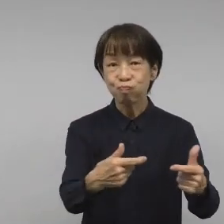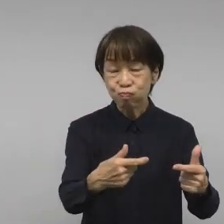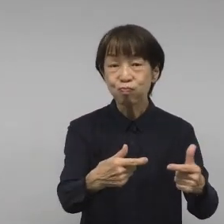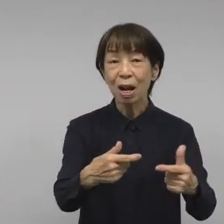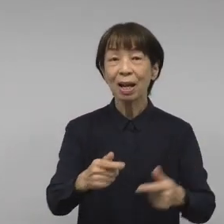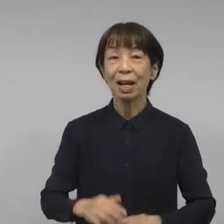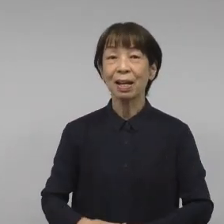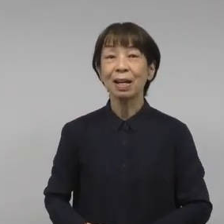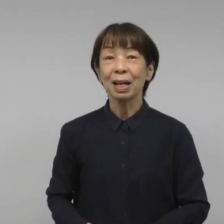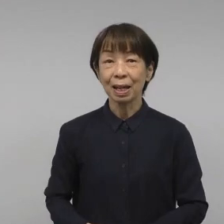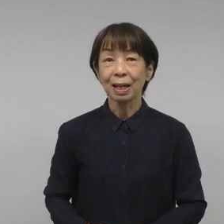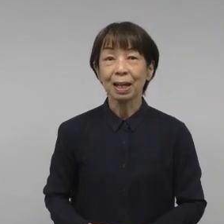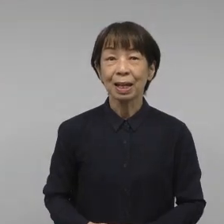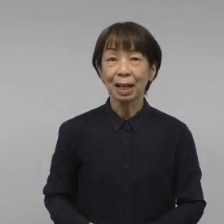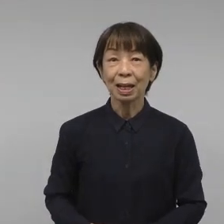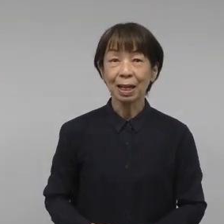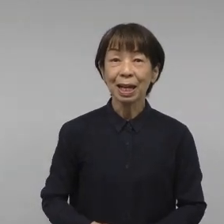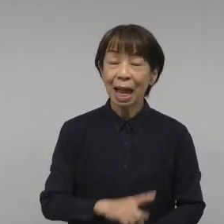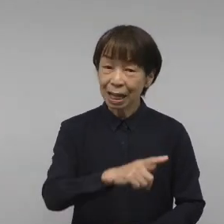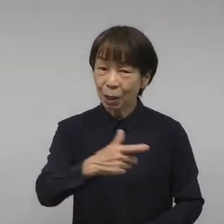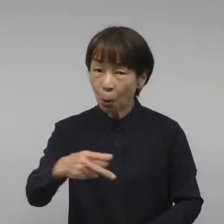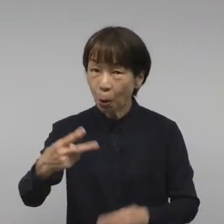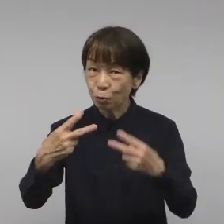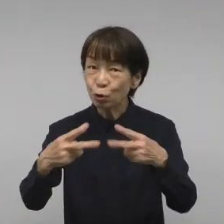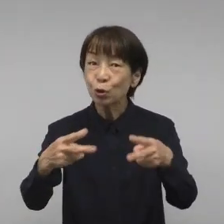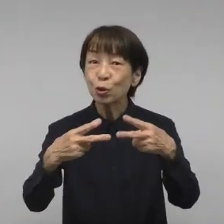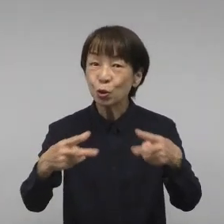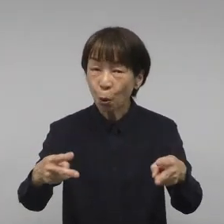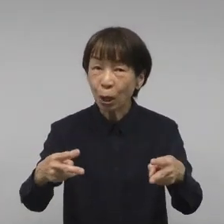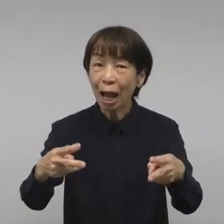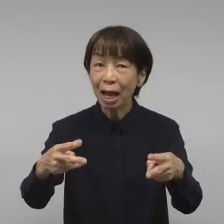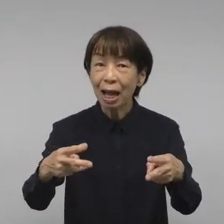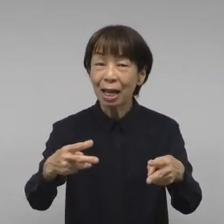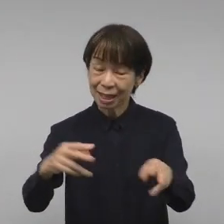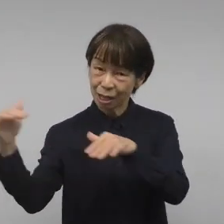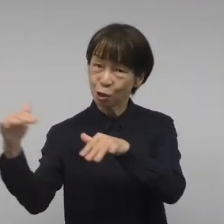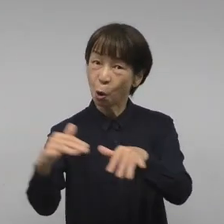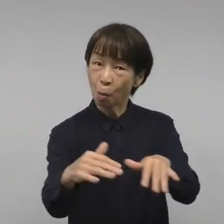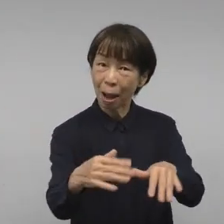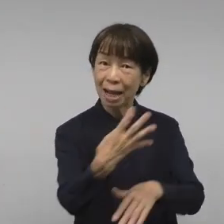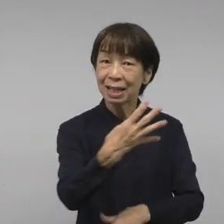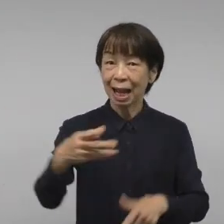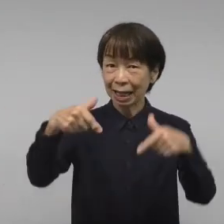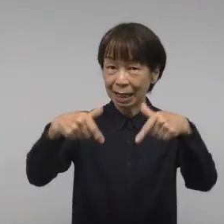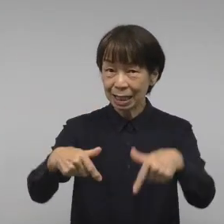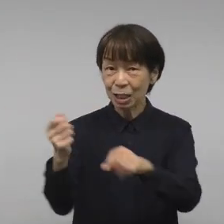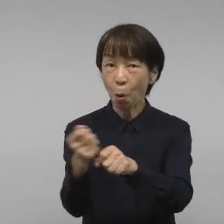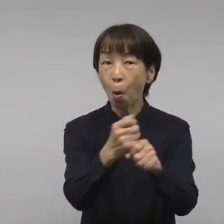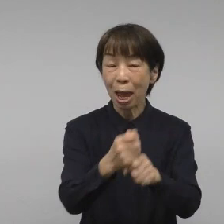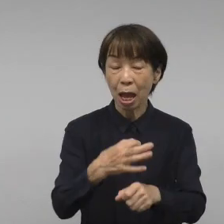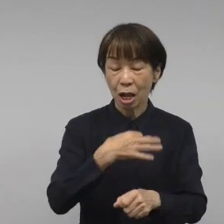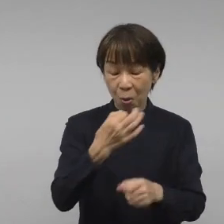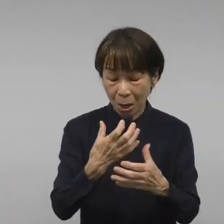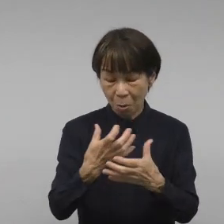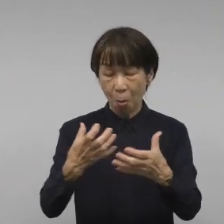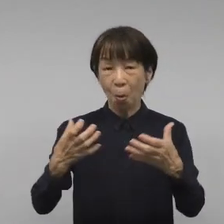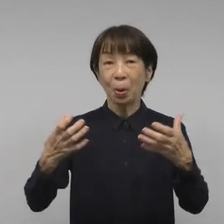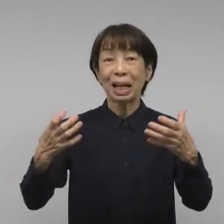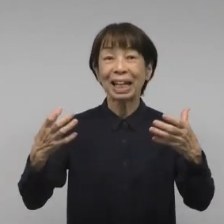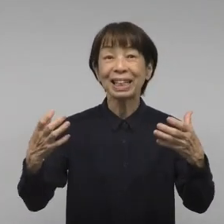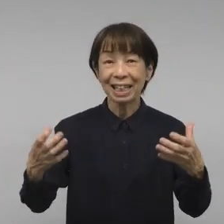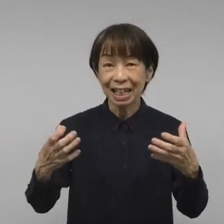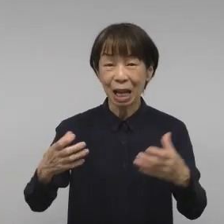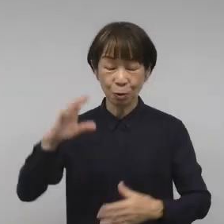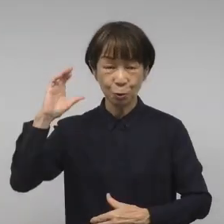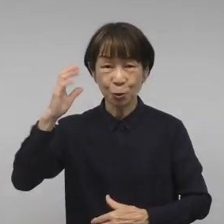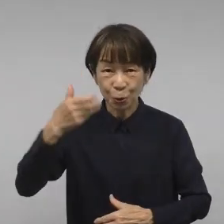やはり、いろんなニュースとかですね、評判を呼んでですね、掛け西の応援のこの声の大きさが